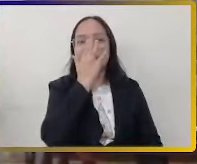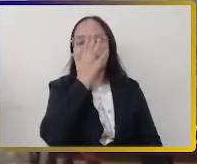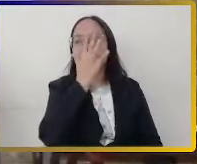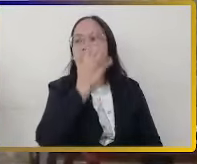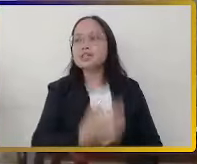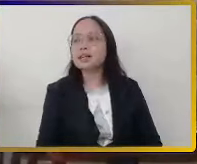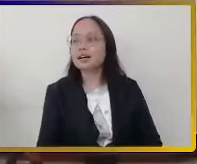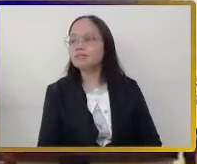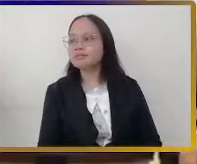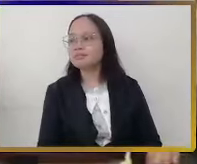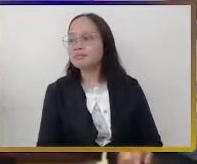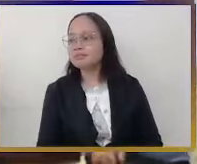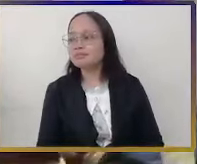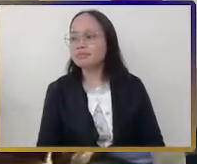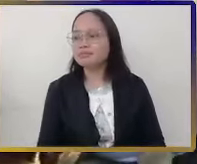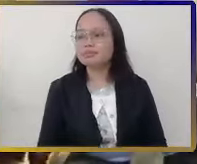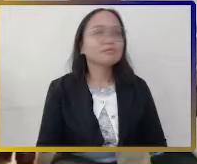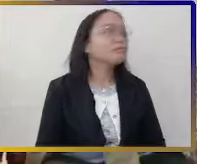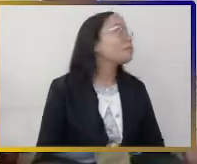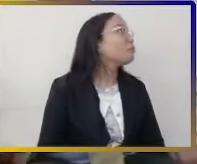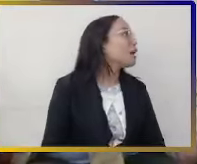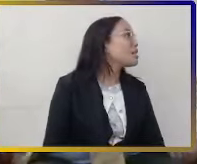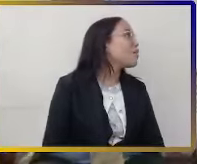Time out.